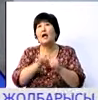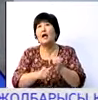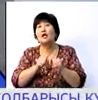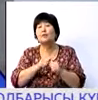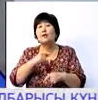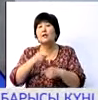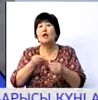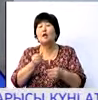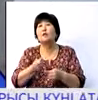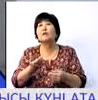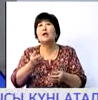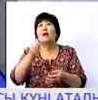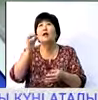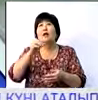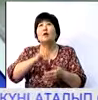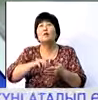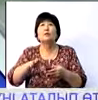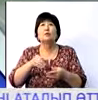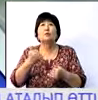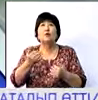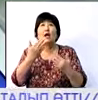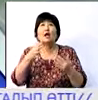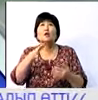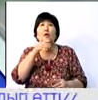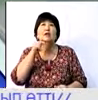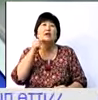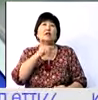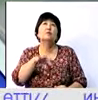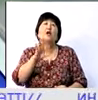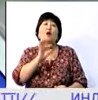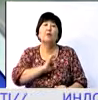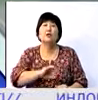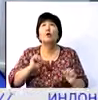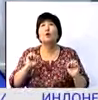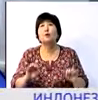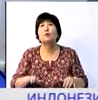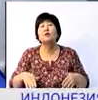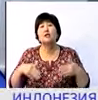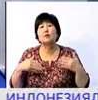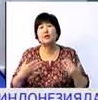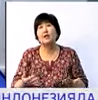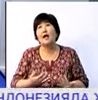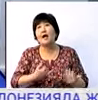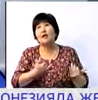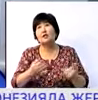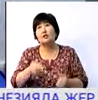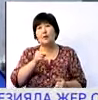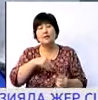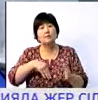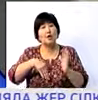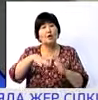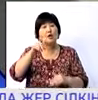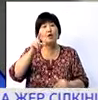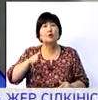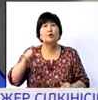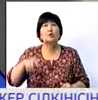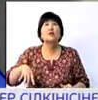операция комиссиясыз жүзеге асады. Бұл халықтың уақытын тиімді пайдалануына мүмкіндік береді. Сервистік қызметімізді жақсартуда